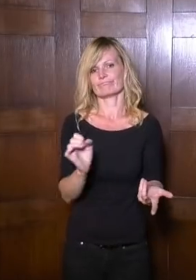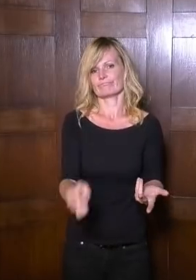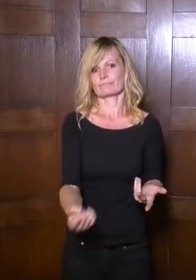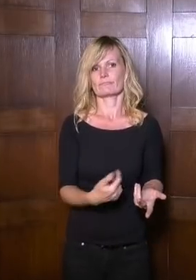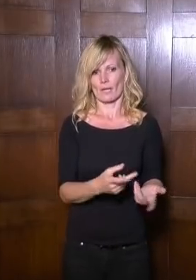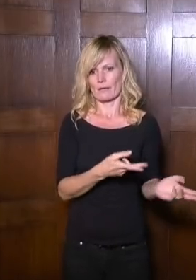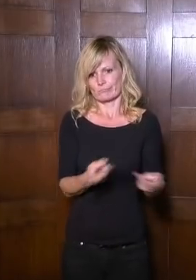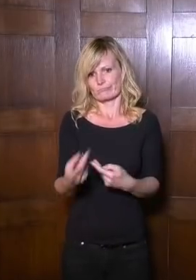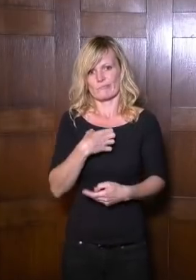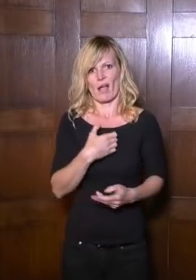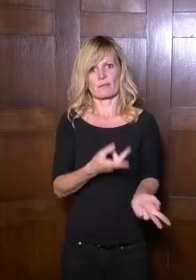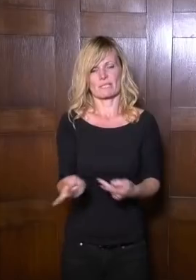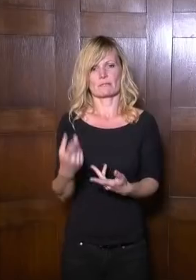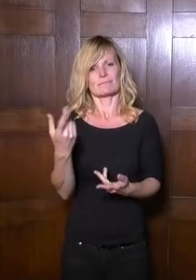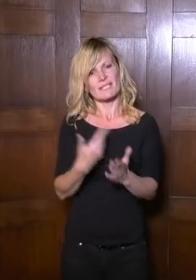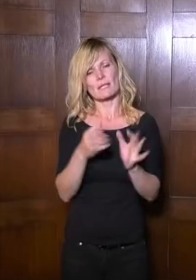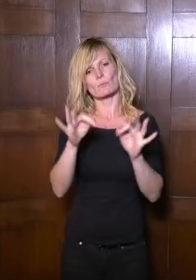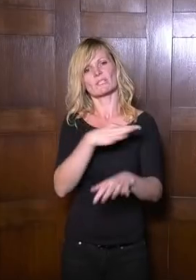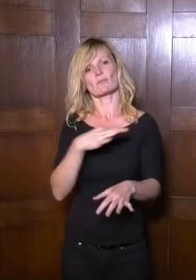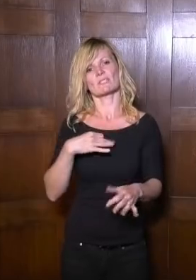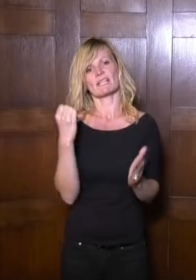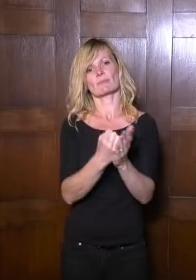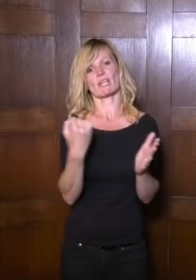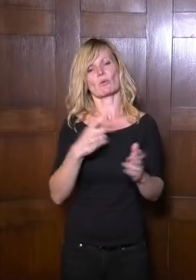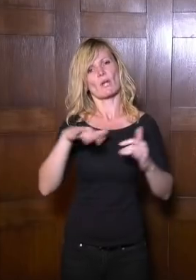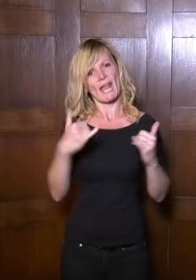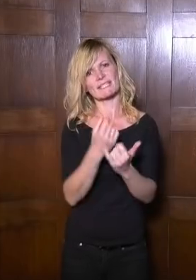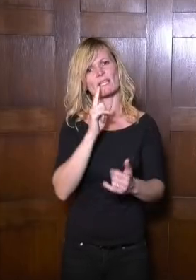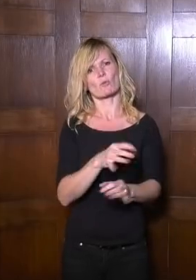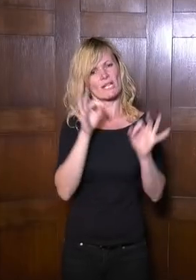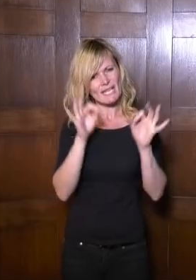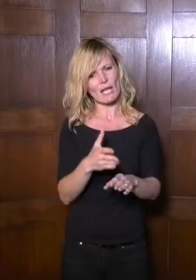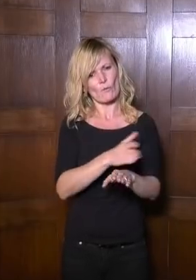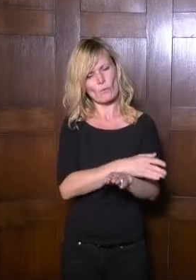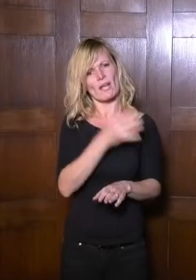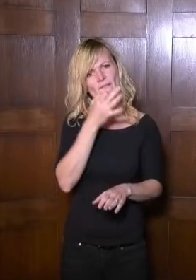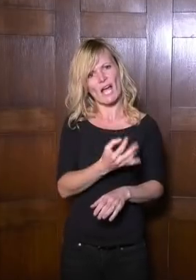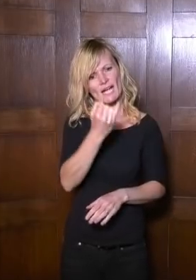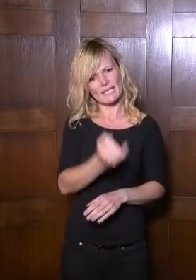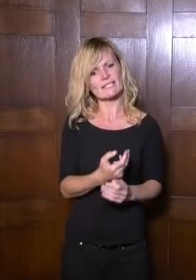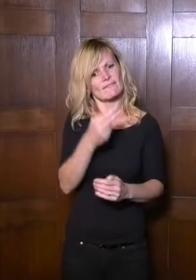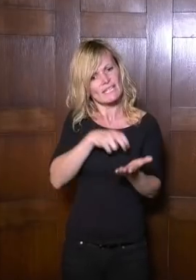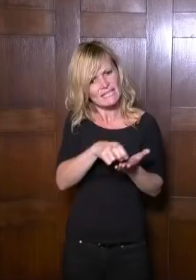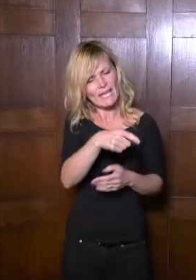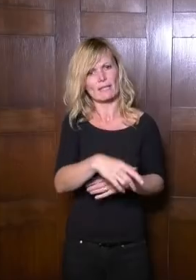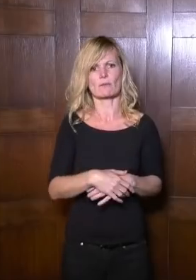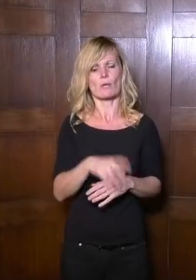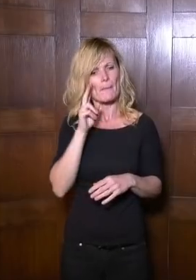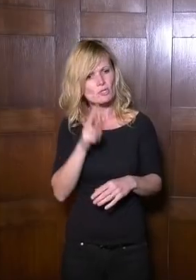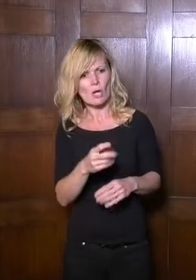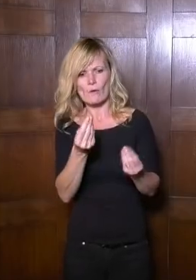sagen, Gesundheitsbescheinigung, die Eltern sollen mal gerade stehen dafür, die sollen nochmal ihr Kind fragen, geht es dir heute gut, oder mal einen Blick drauf